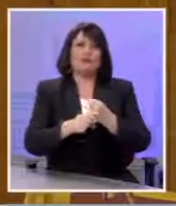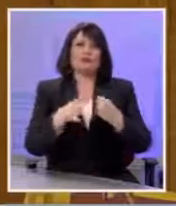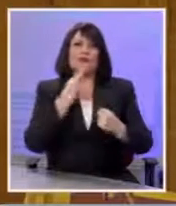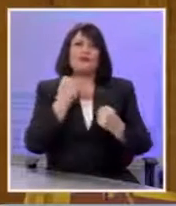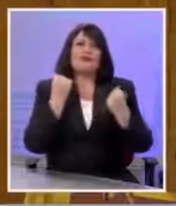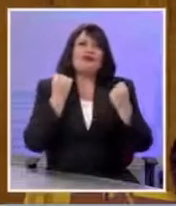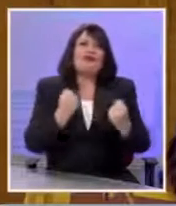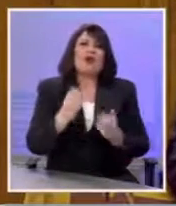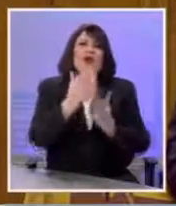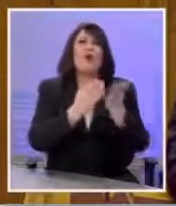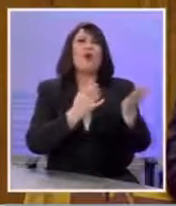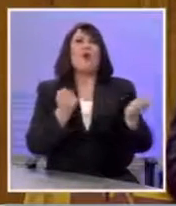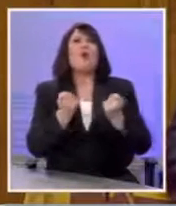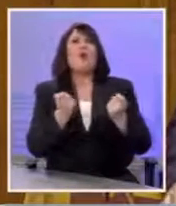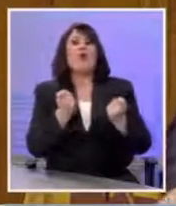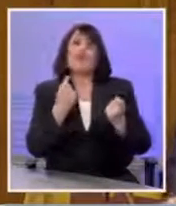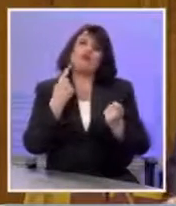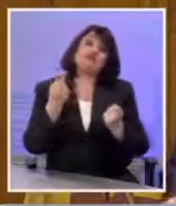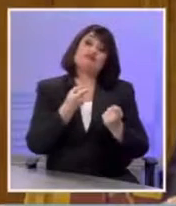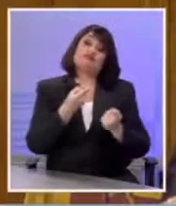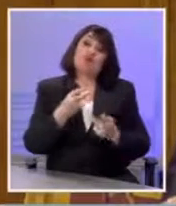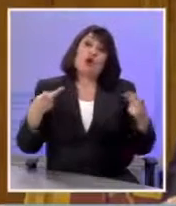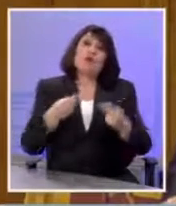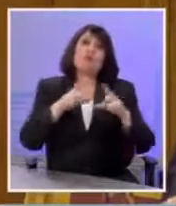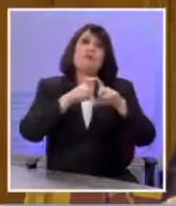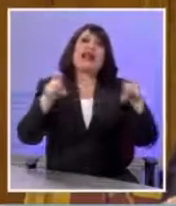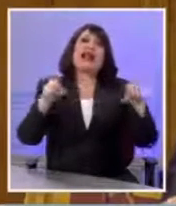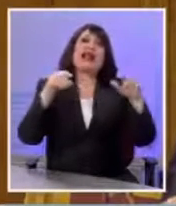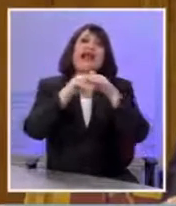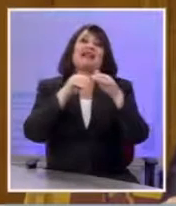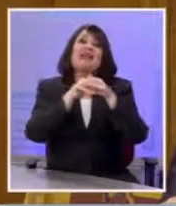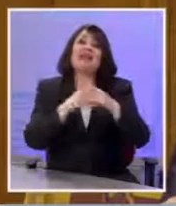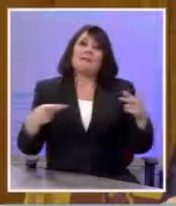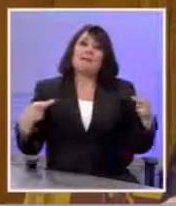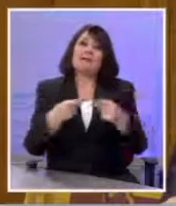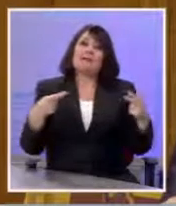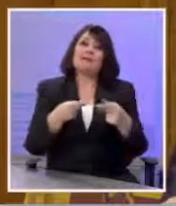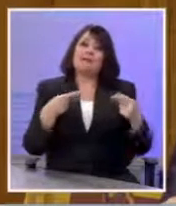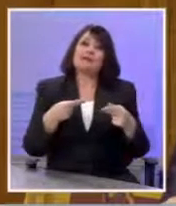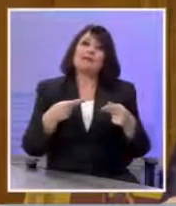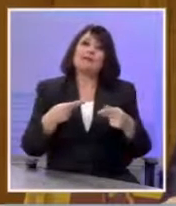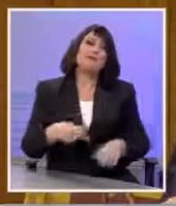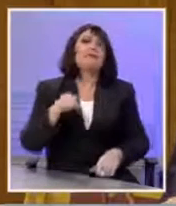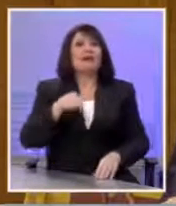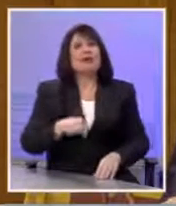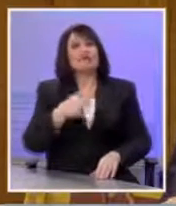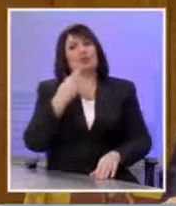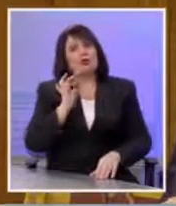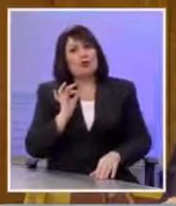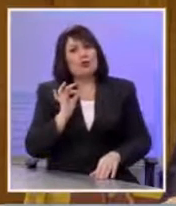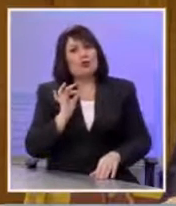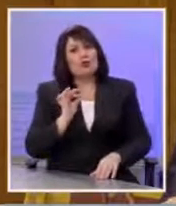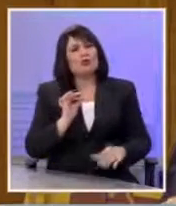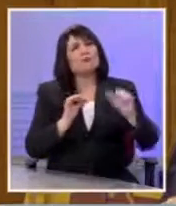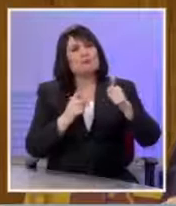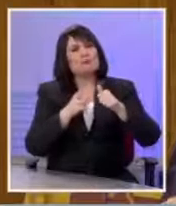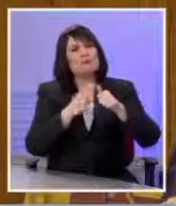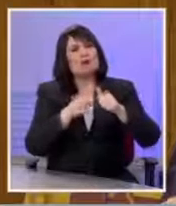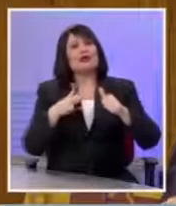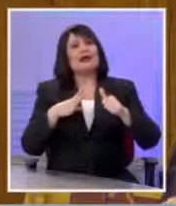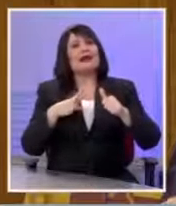μιας οδηγίας η οποία απαιτεί το κούρεμα των καταθέσεων. Και αυτό ακριβώς είναι το πρώτο που θέλαμε